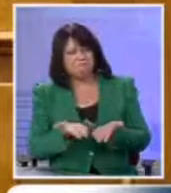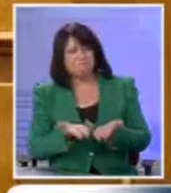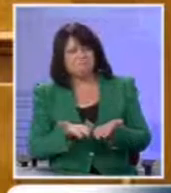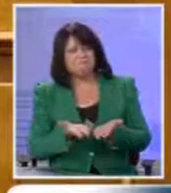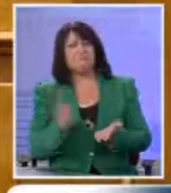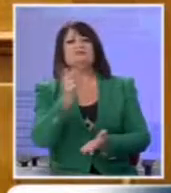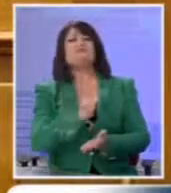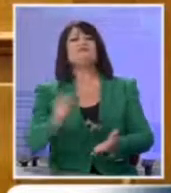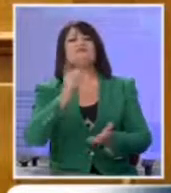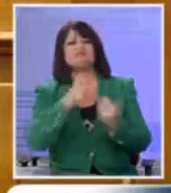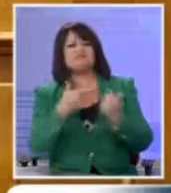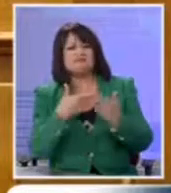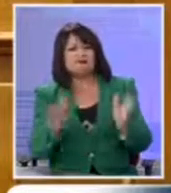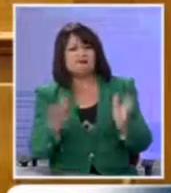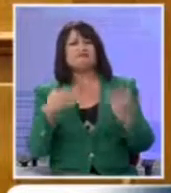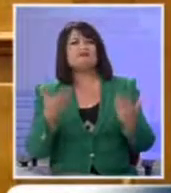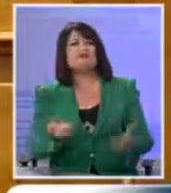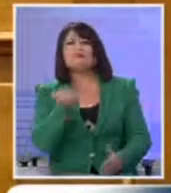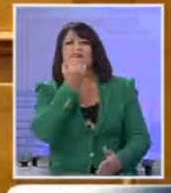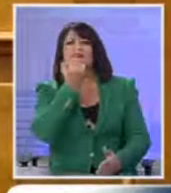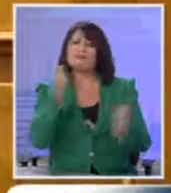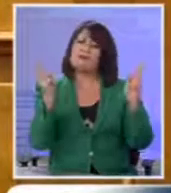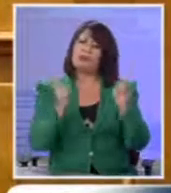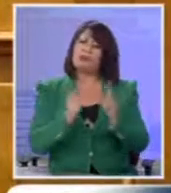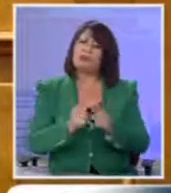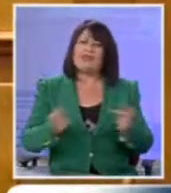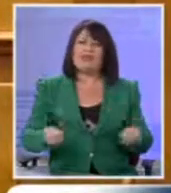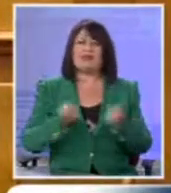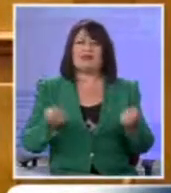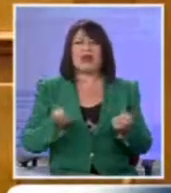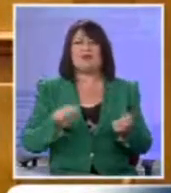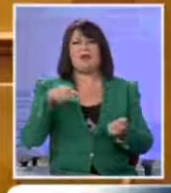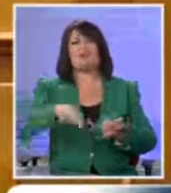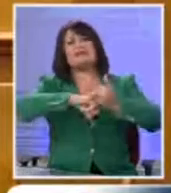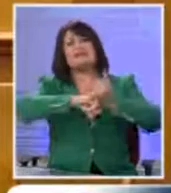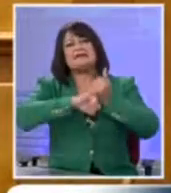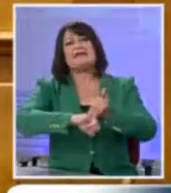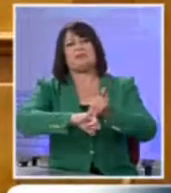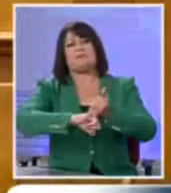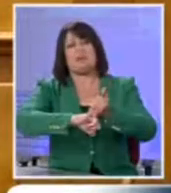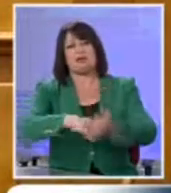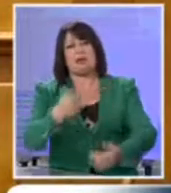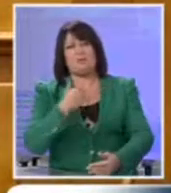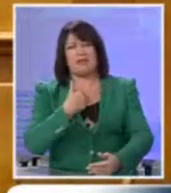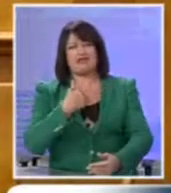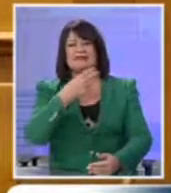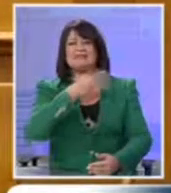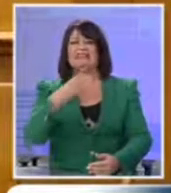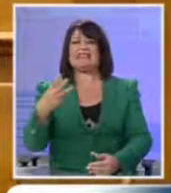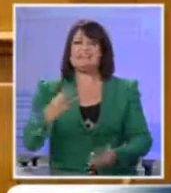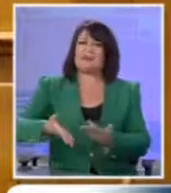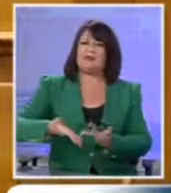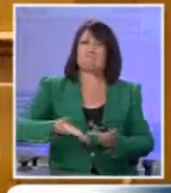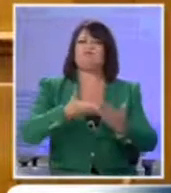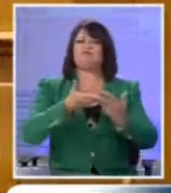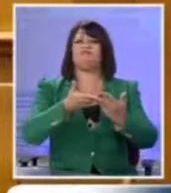στην κοινωνία, τόσα λιγότερα λάθη θα κάνουμε. Και αυτό είναι το μεγάλο μας στοίχημα. Με το ΣΥΡΙΖΑ αρρωγό